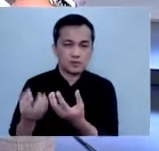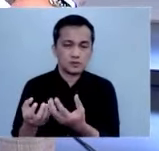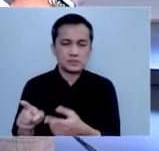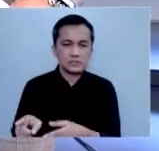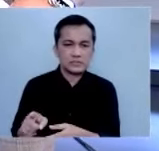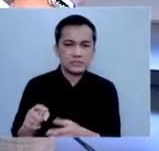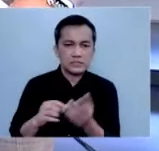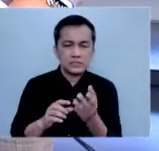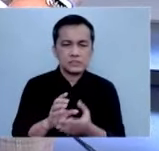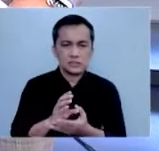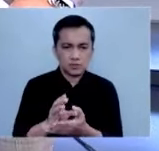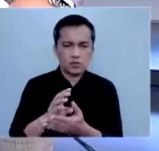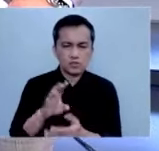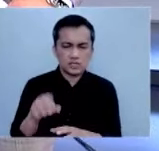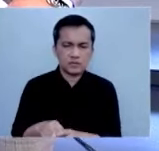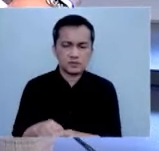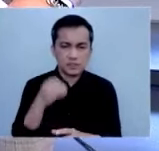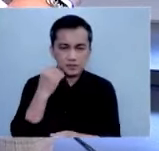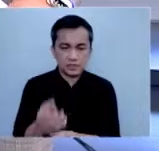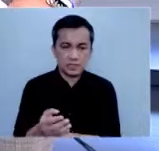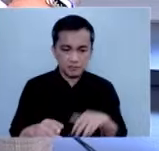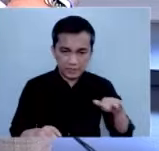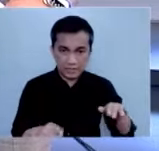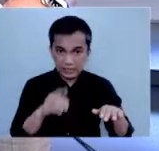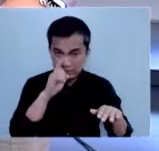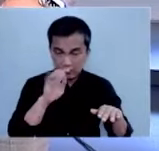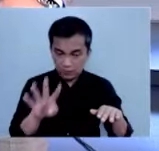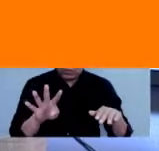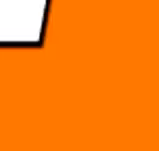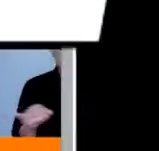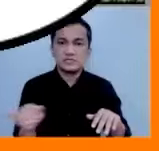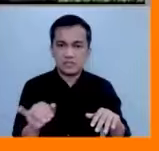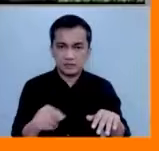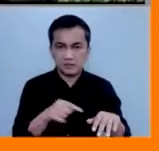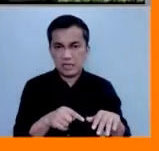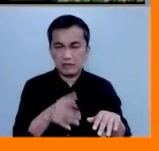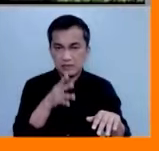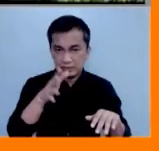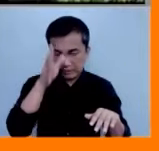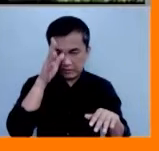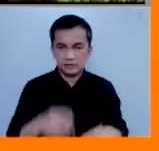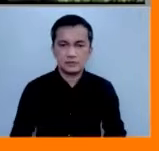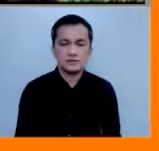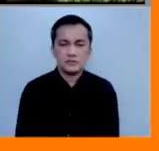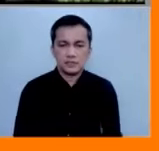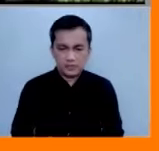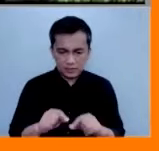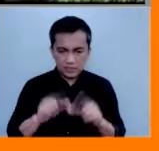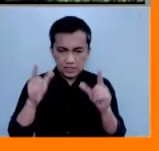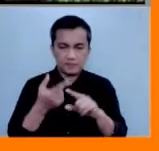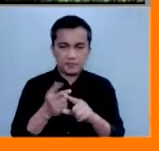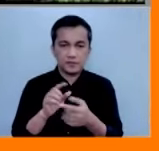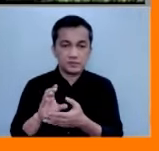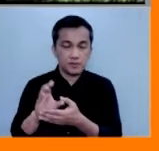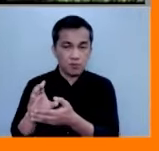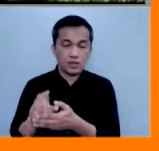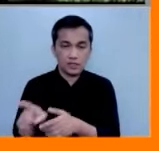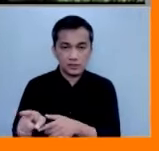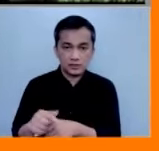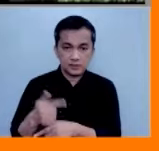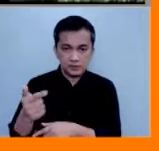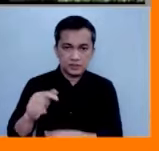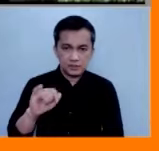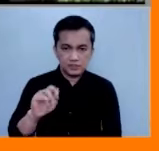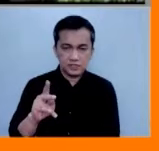batang 4 na taong gulang, pati na rin ang kanyang ama't ina. Live mula sa Zamboanga City, nasa frontline ng balitang yan si John